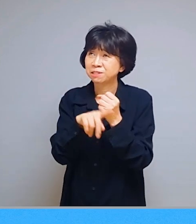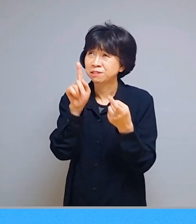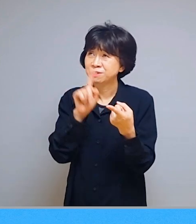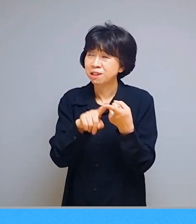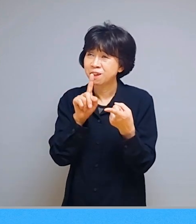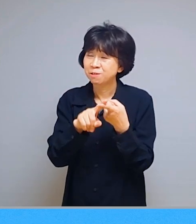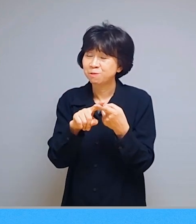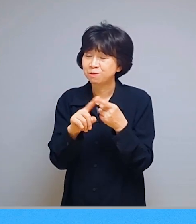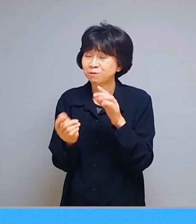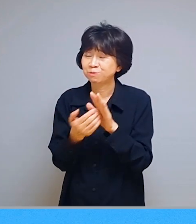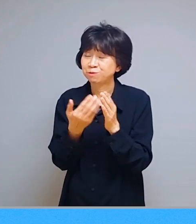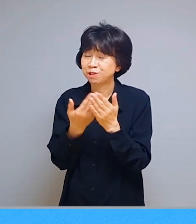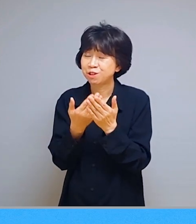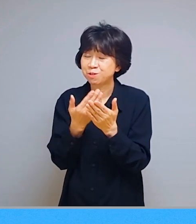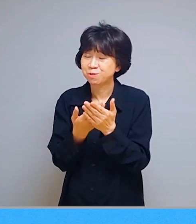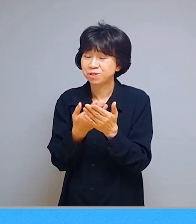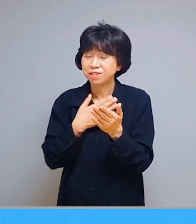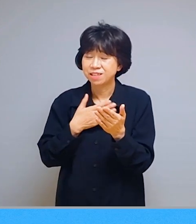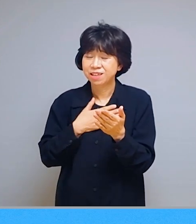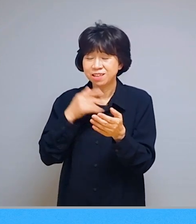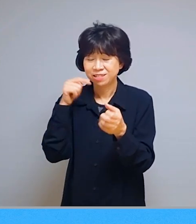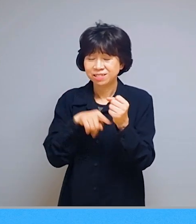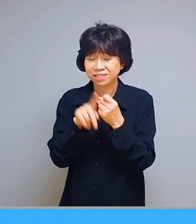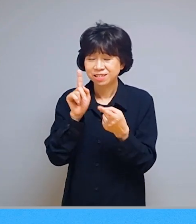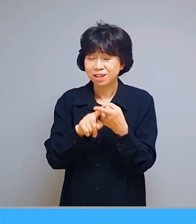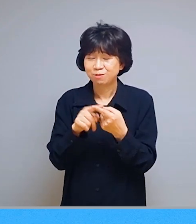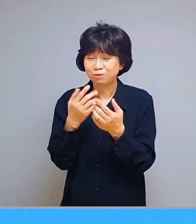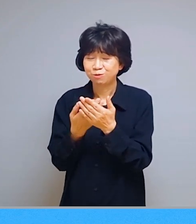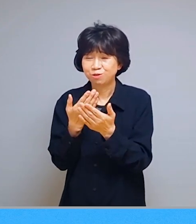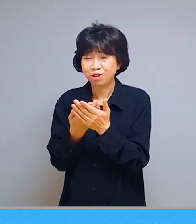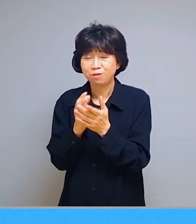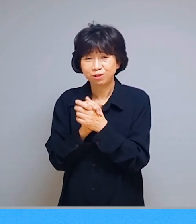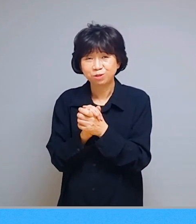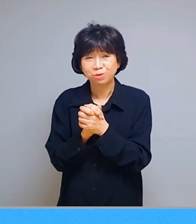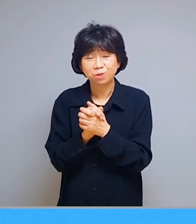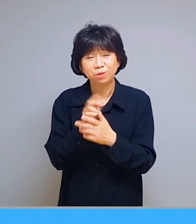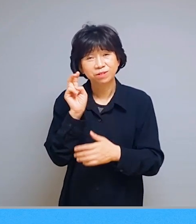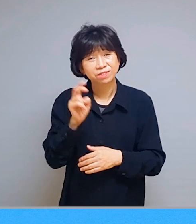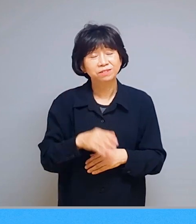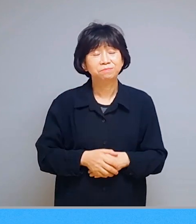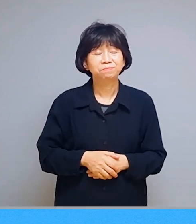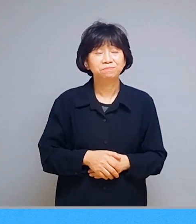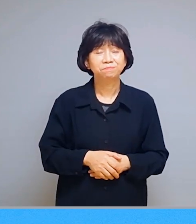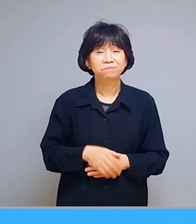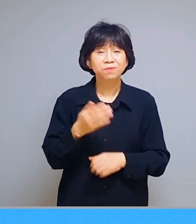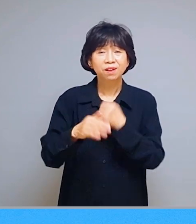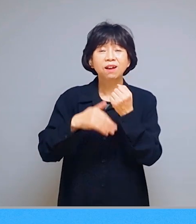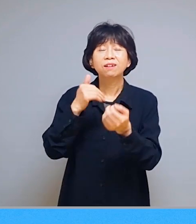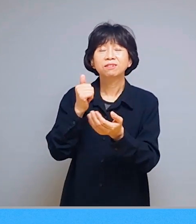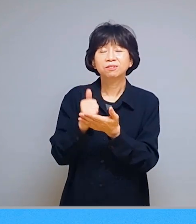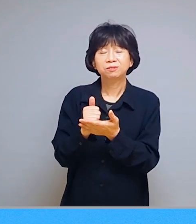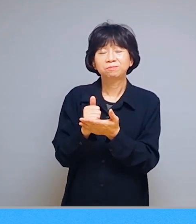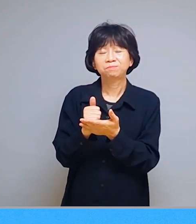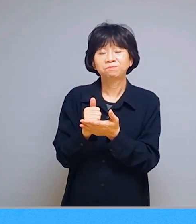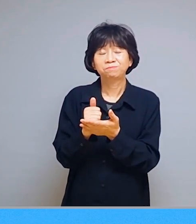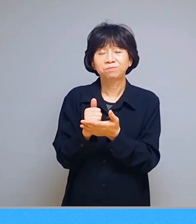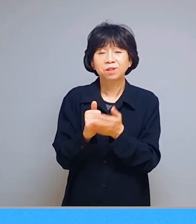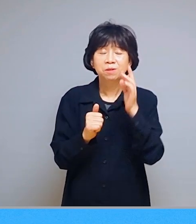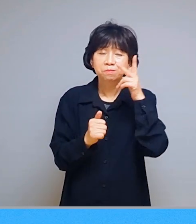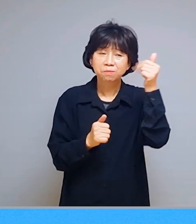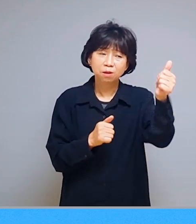해달라고 기도하고 계시지는 않습니까? 하나님께서 바울에게 말씀하신 것처럼 우리에게도 동일하게 말씀하고 계시는